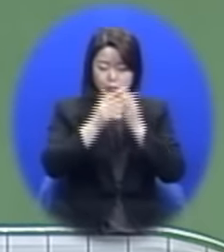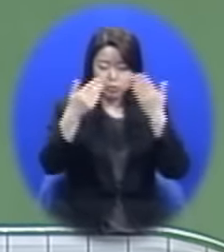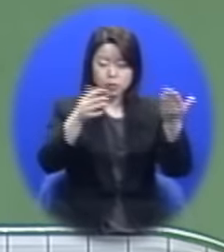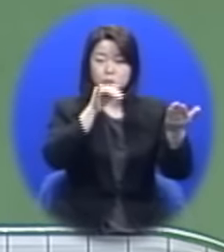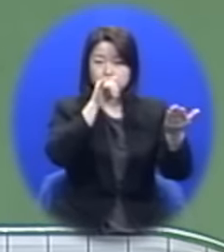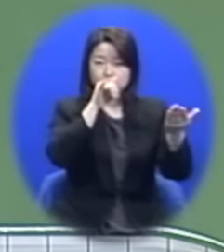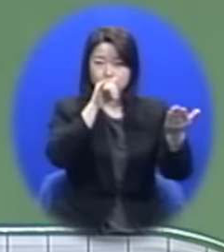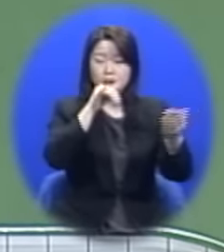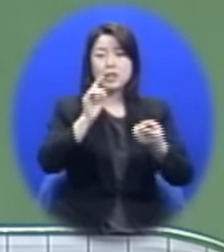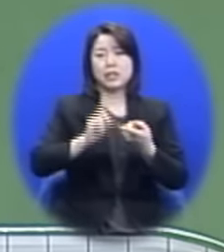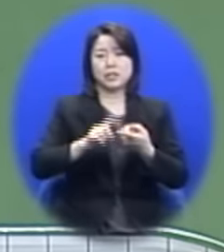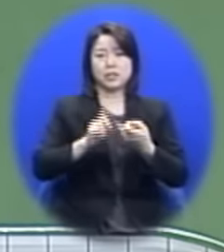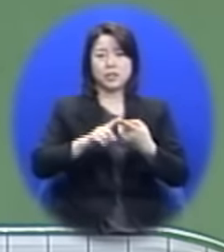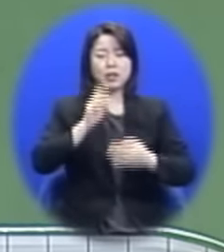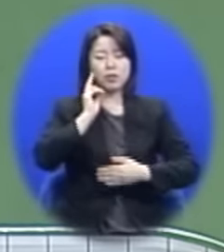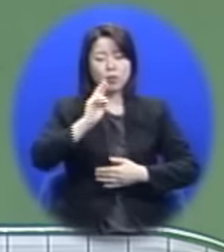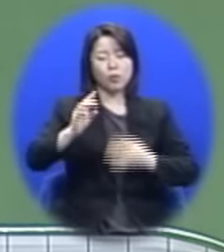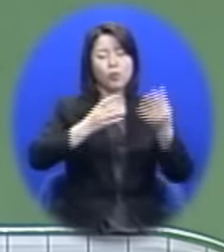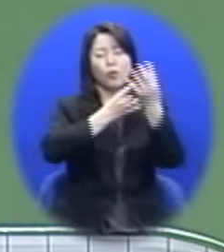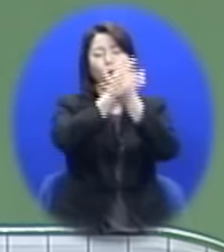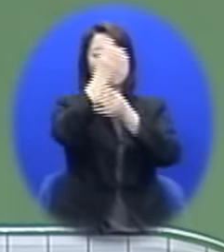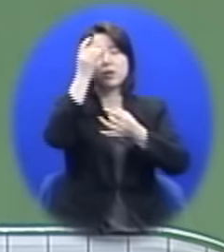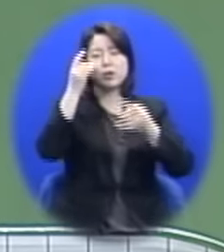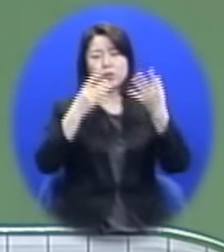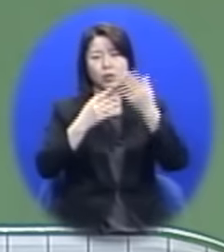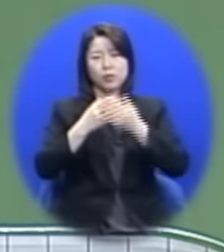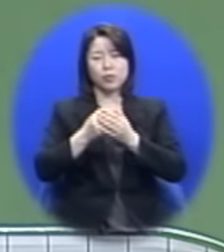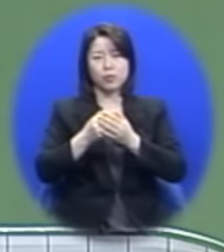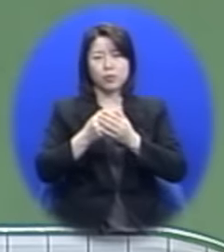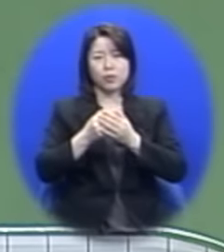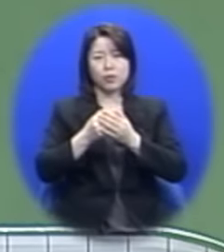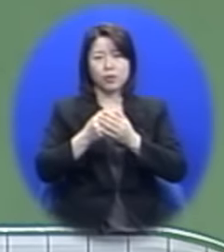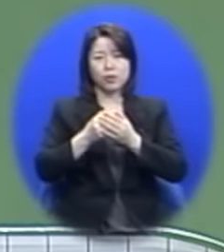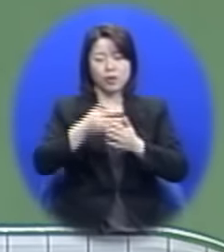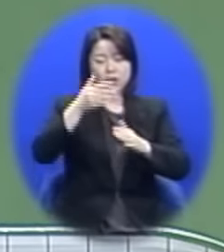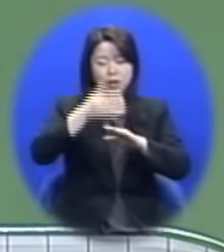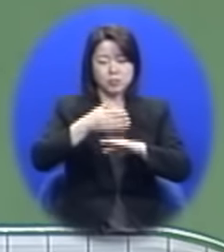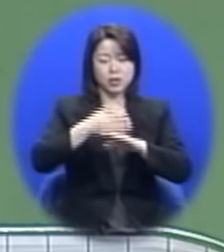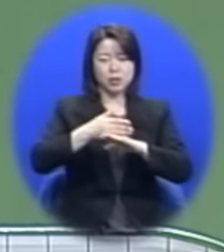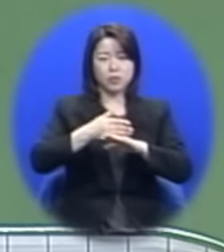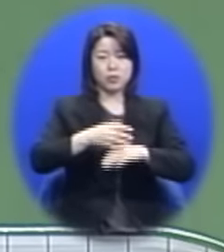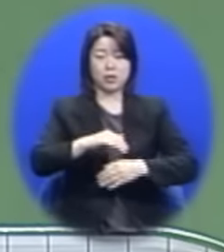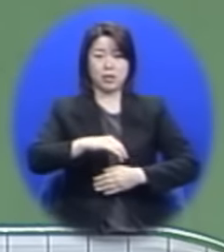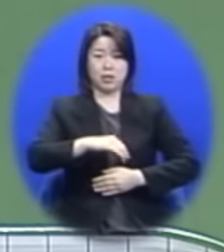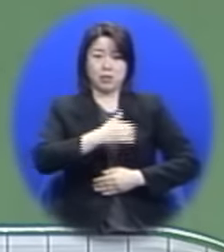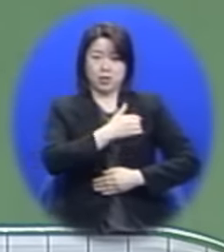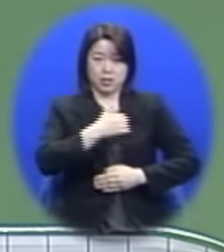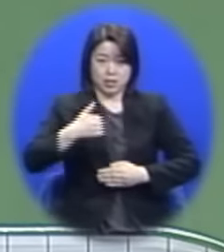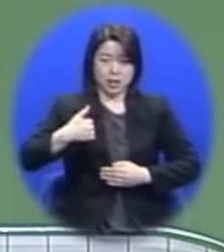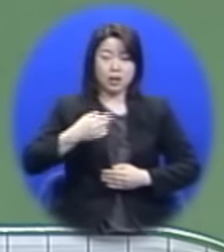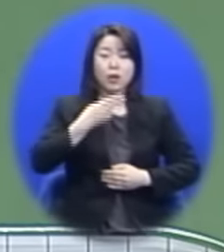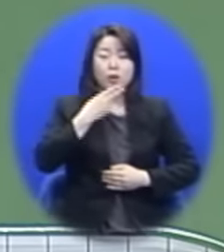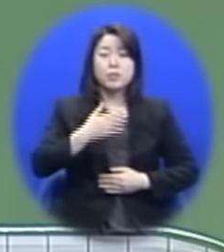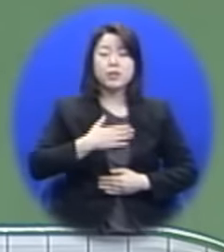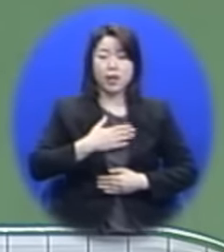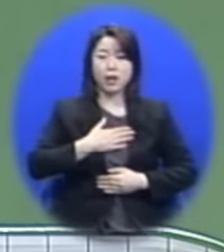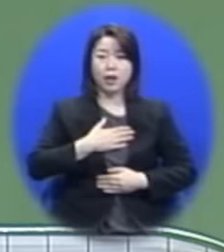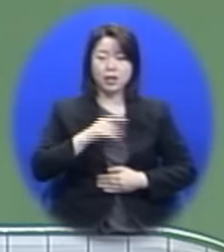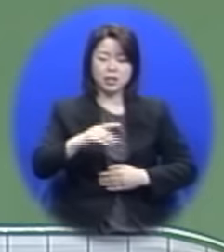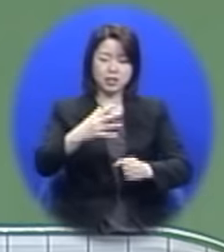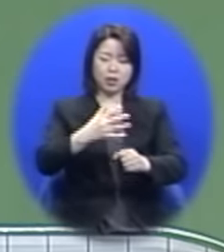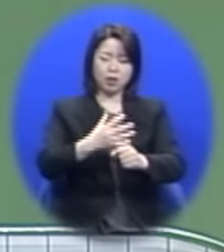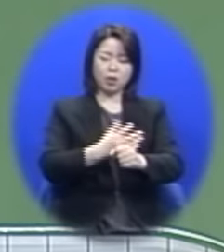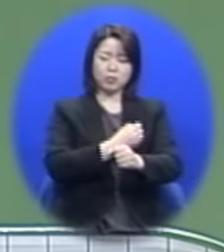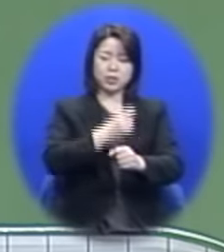그 자체가 너무 황홀하고 황송하고 자격 없는 내가 도대체 이 엄청난 기도를